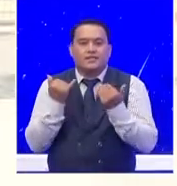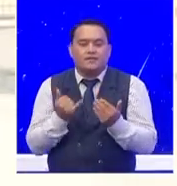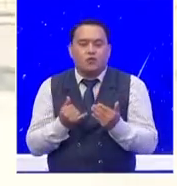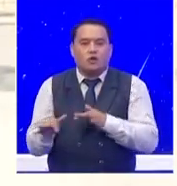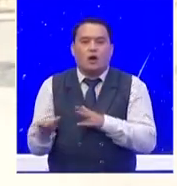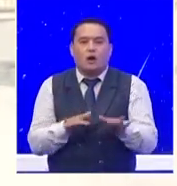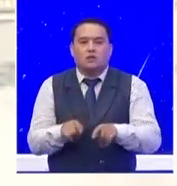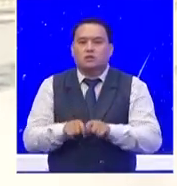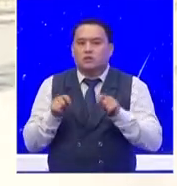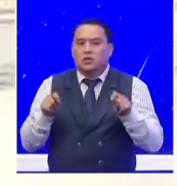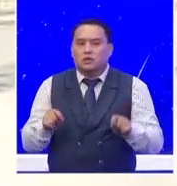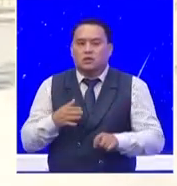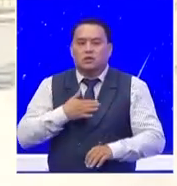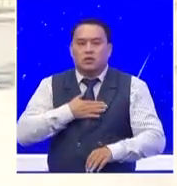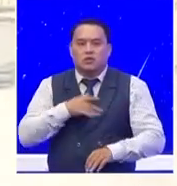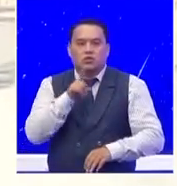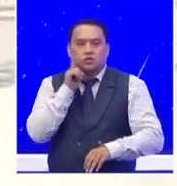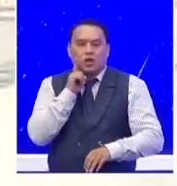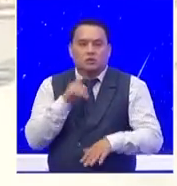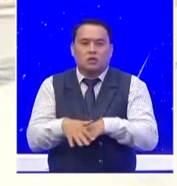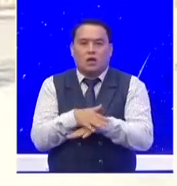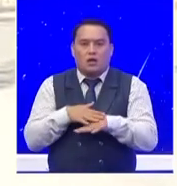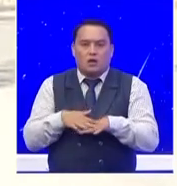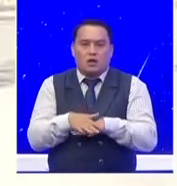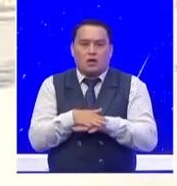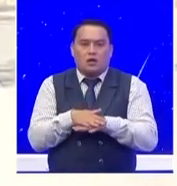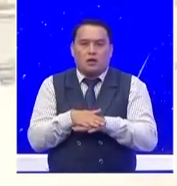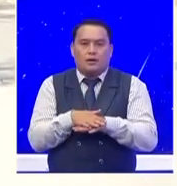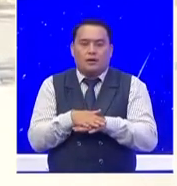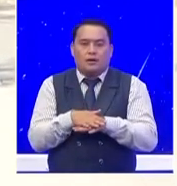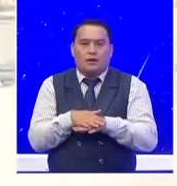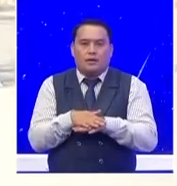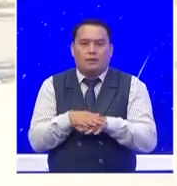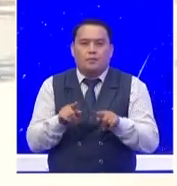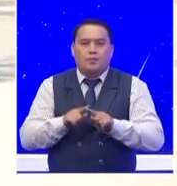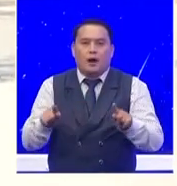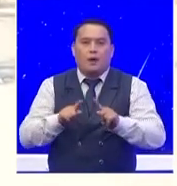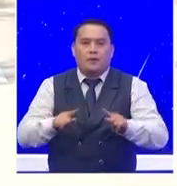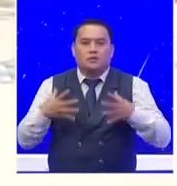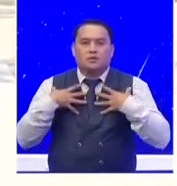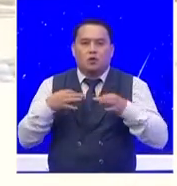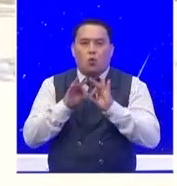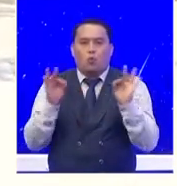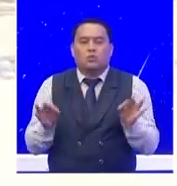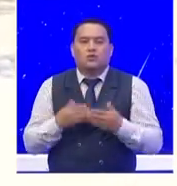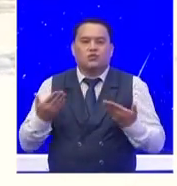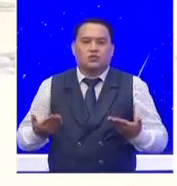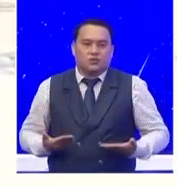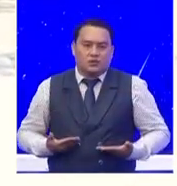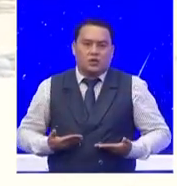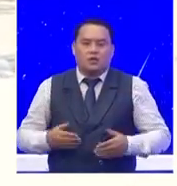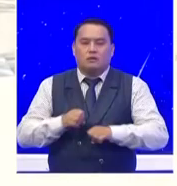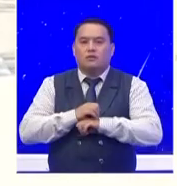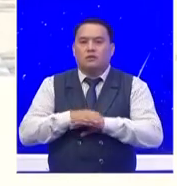была создана организацией «Жасыл-Ель», это пропаганда здорового образа жизни, распространение того,